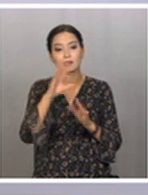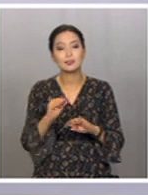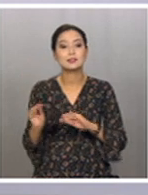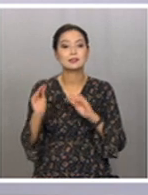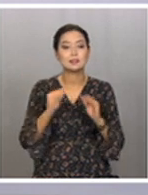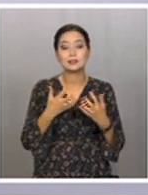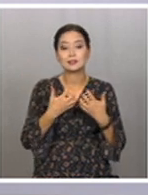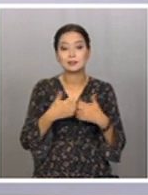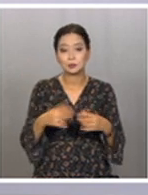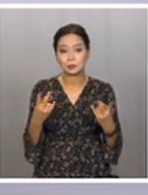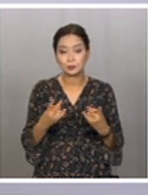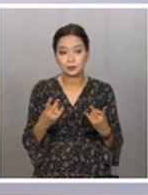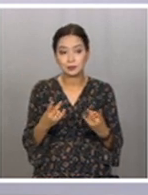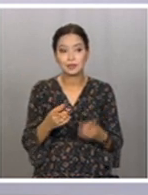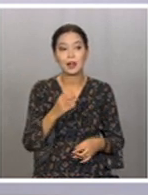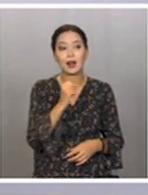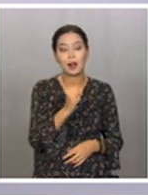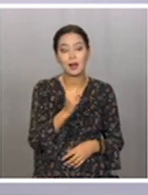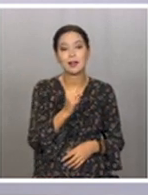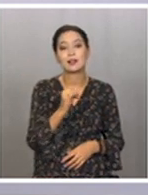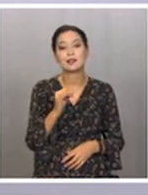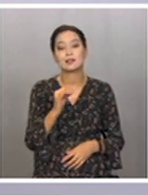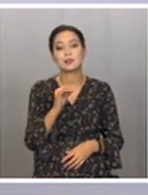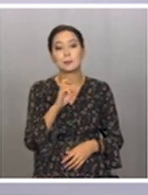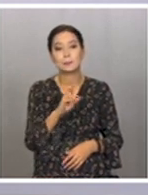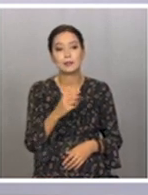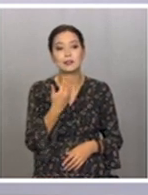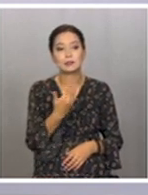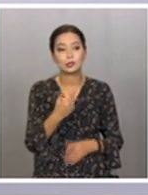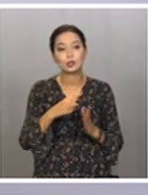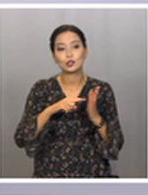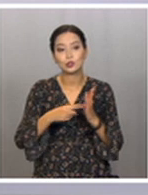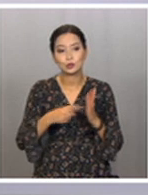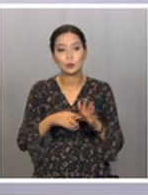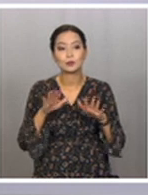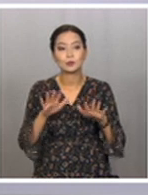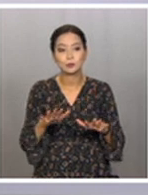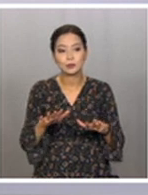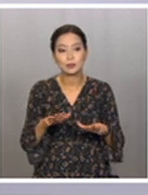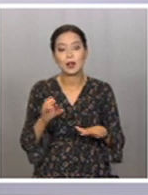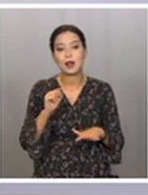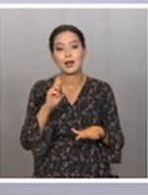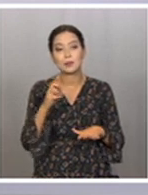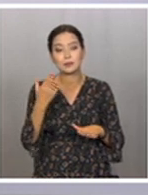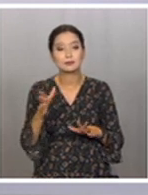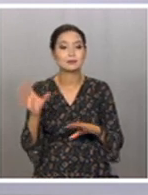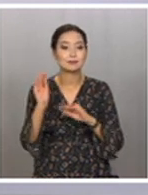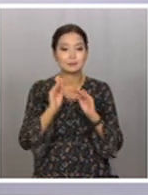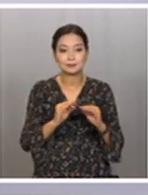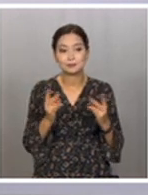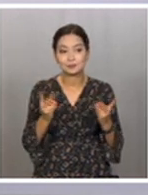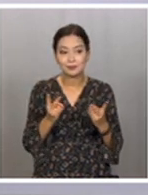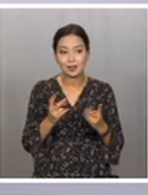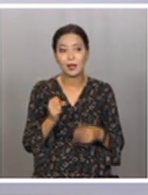керек. Демек, А векторы ол А және Б нүктелерінен А, Б векторын құрау керек. Ал